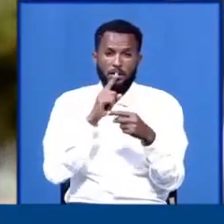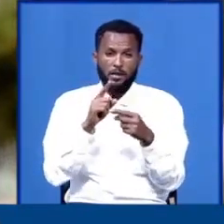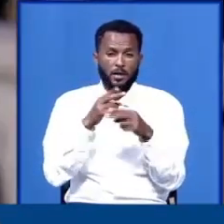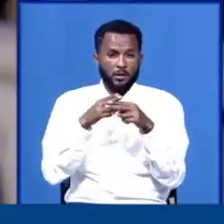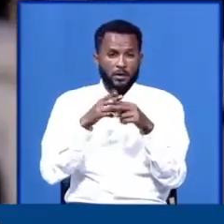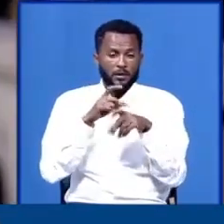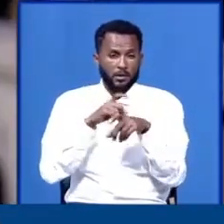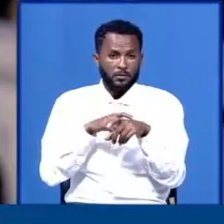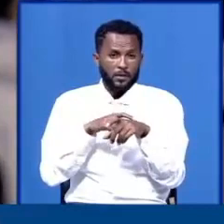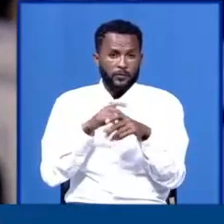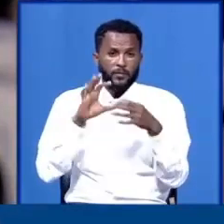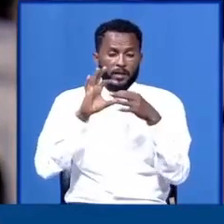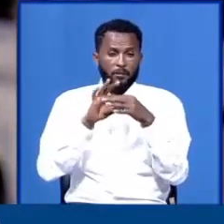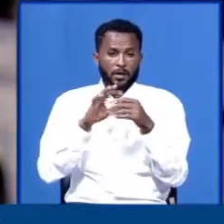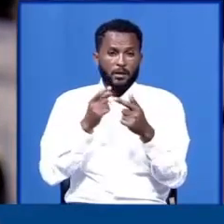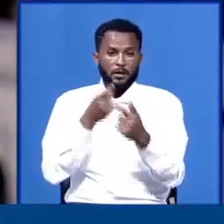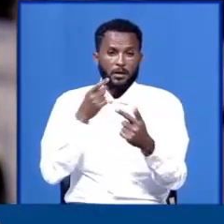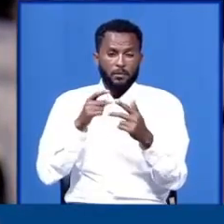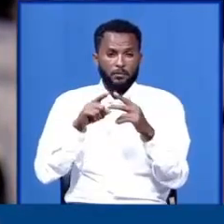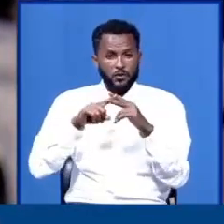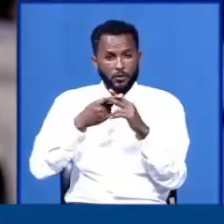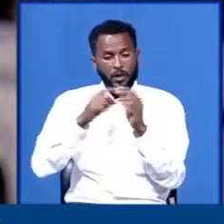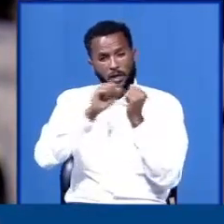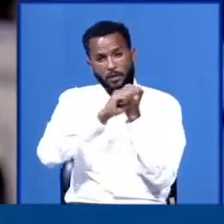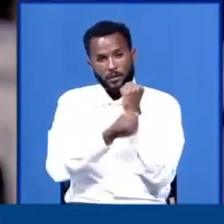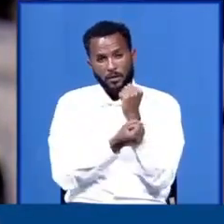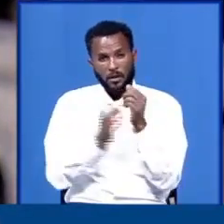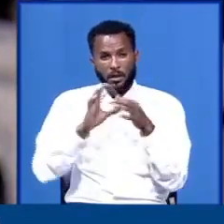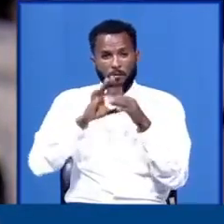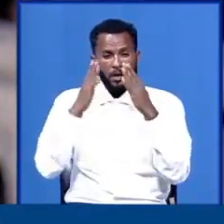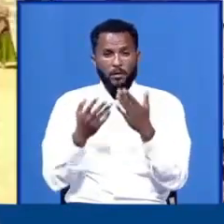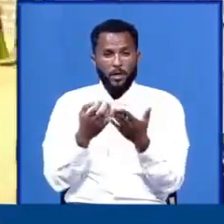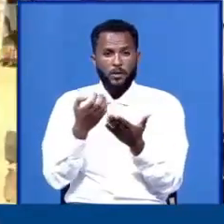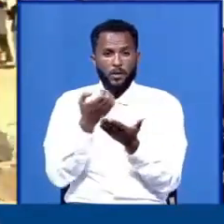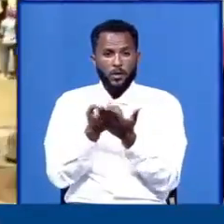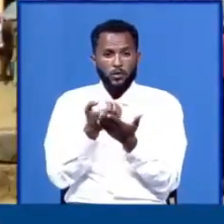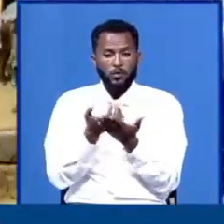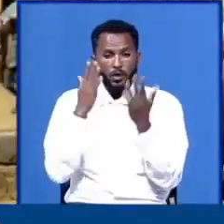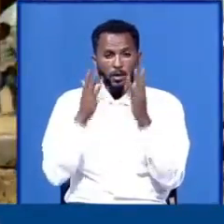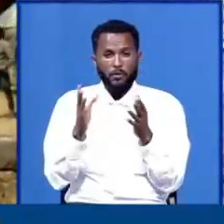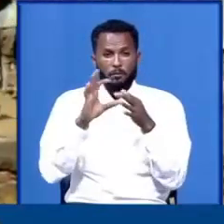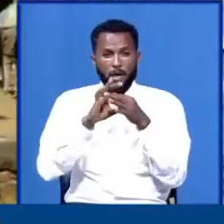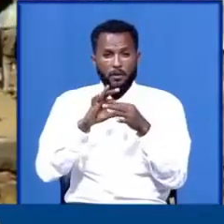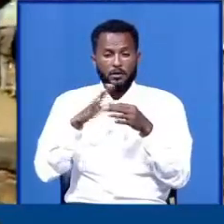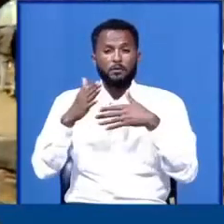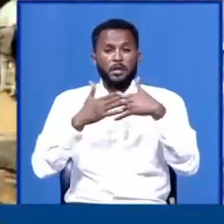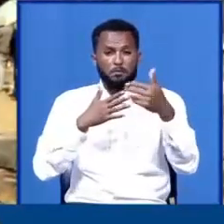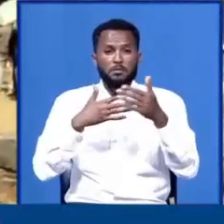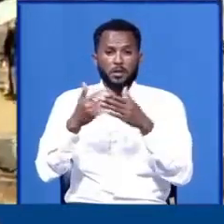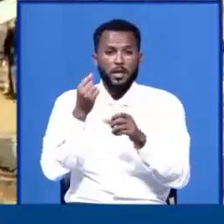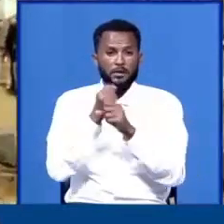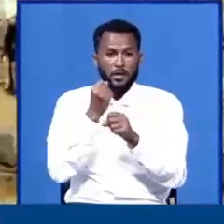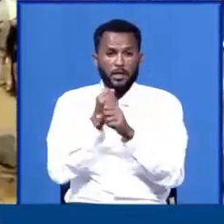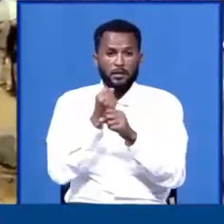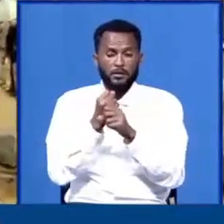ሓጫር ዕድሚያ እታ ማሕበር ካብ መጀመርያ መሰራርታ ኣብ ማሕበራዊ ኢኮኖሚያዊ ፀገማትና ማሕበረሰብና ና ምቕራፍ ስራሕቲ